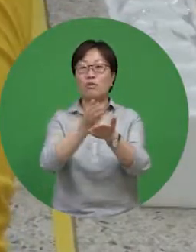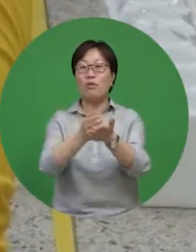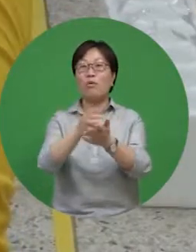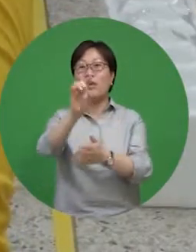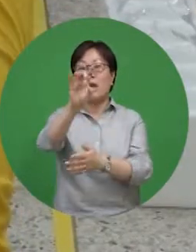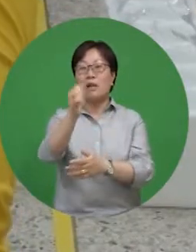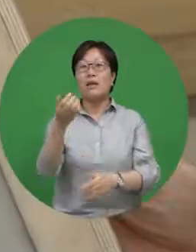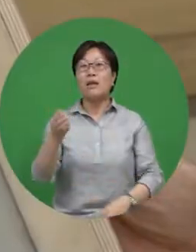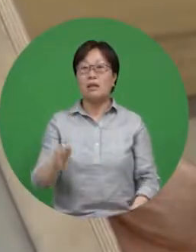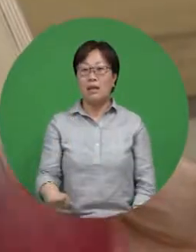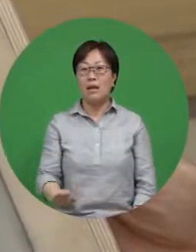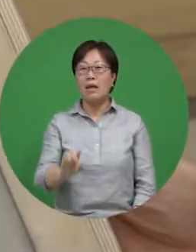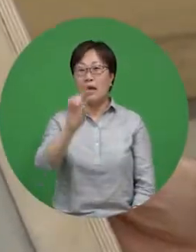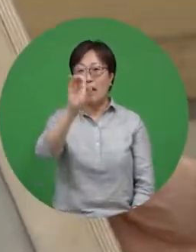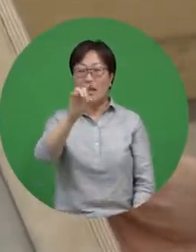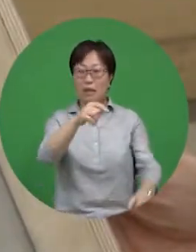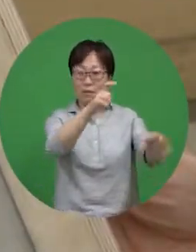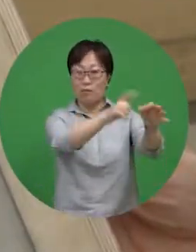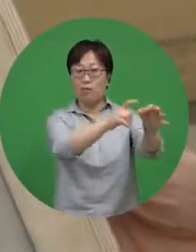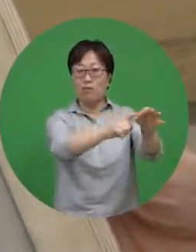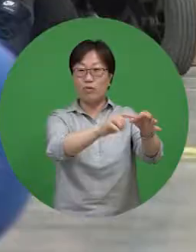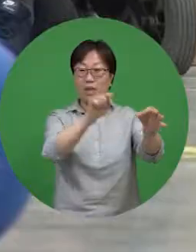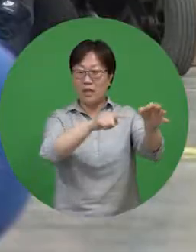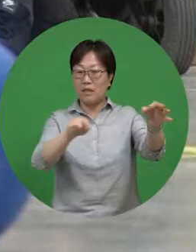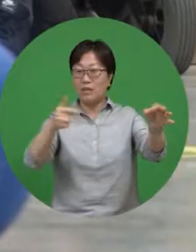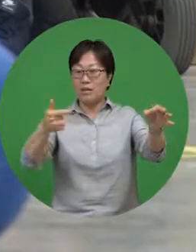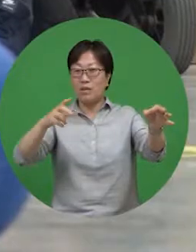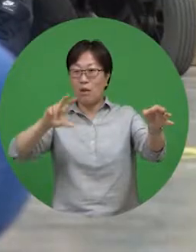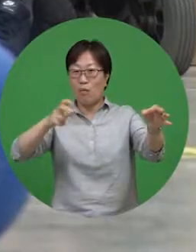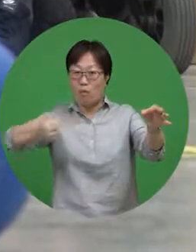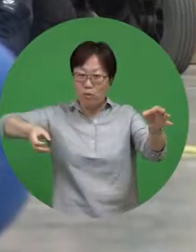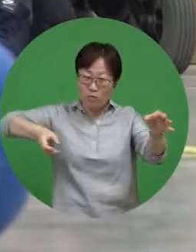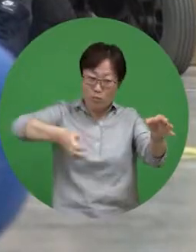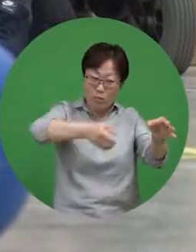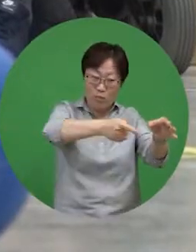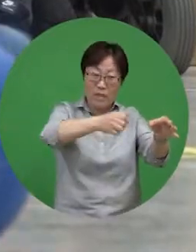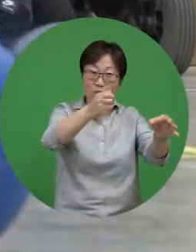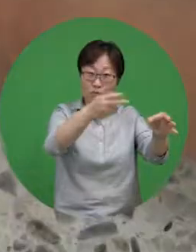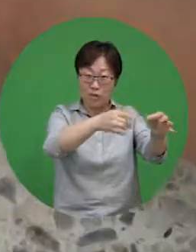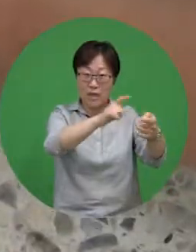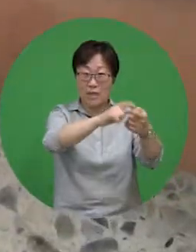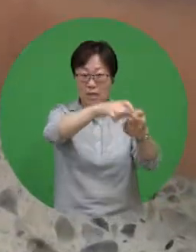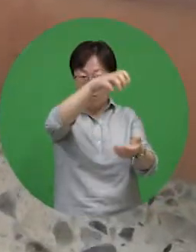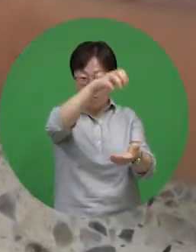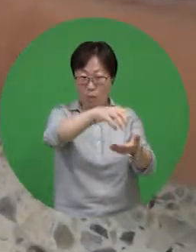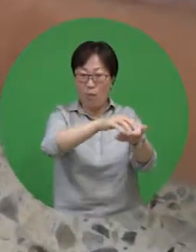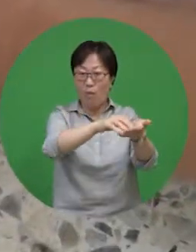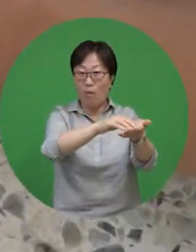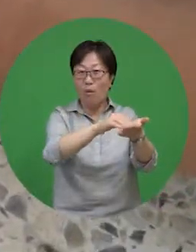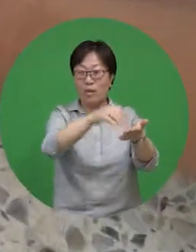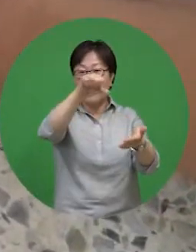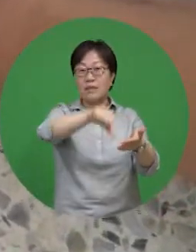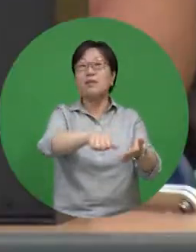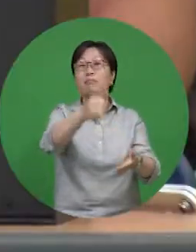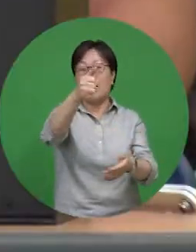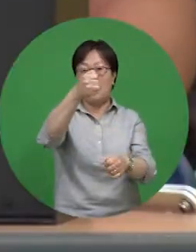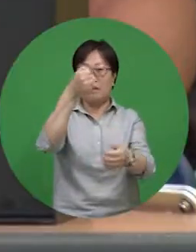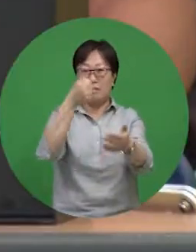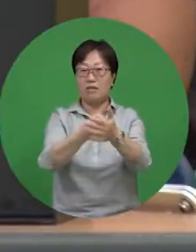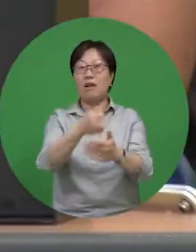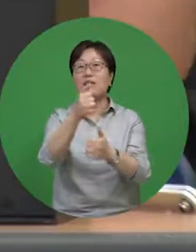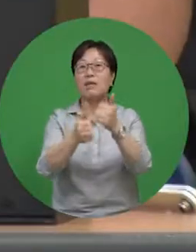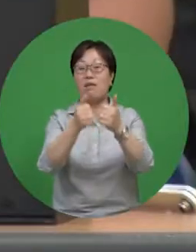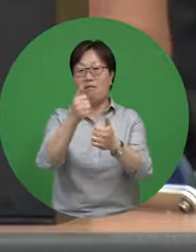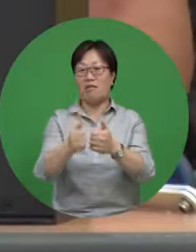종목인데요. 한 개의 표적구에 6개의 공을 던지거나 굴려서 표적구에 가까운 공의 숫자를 더해